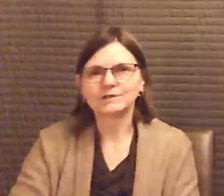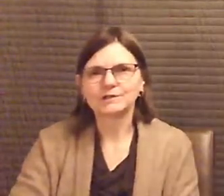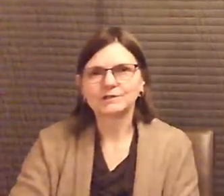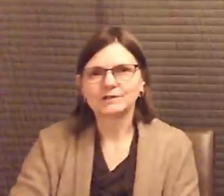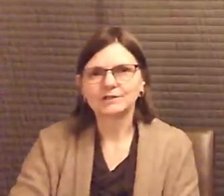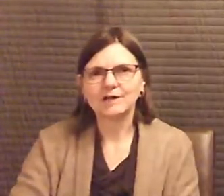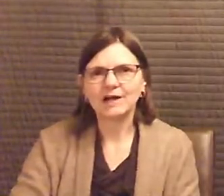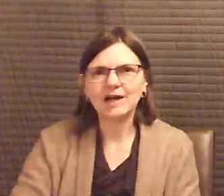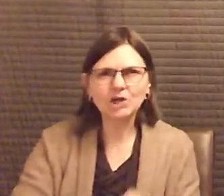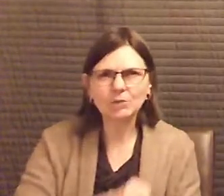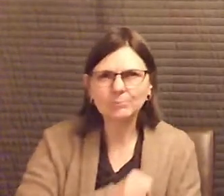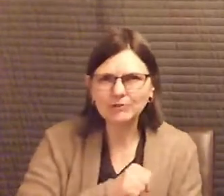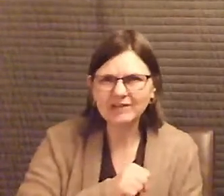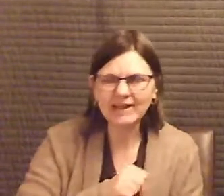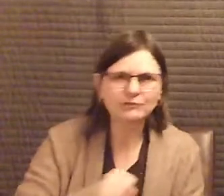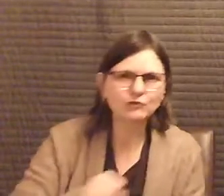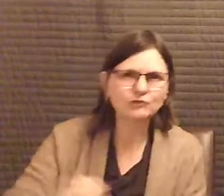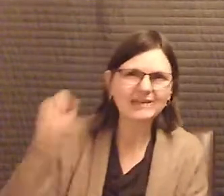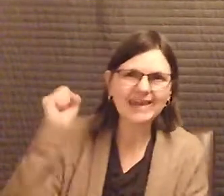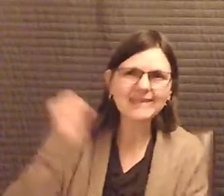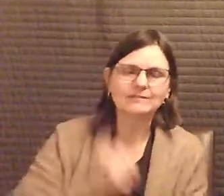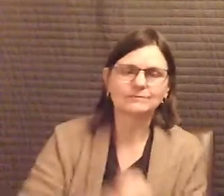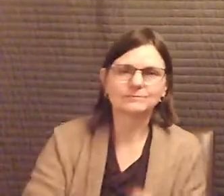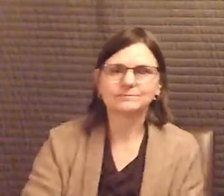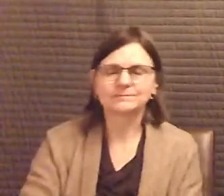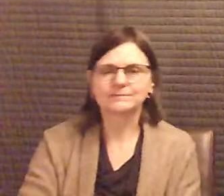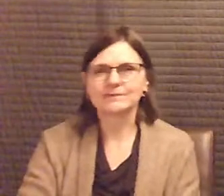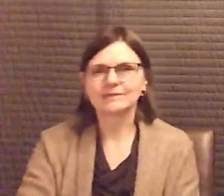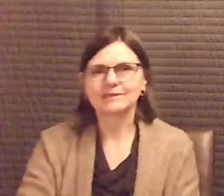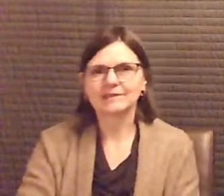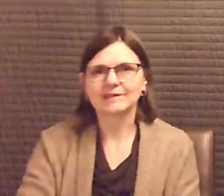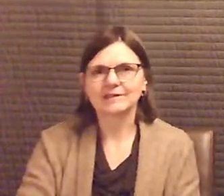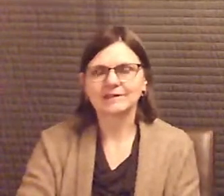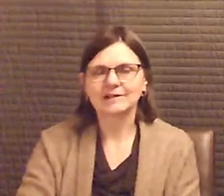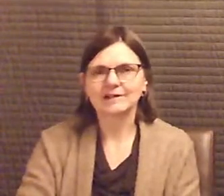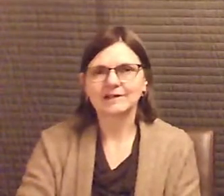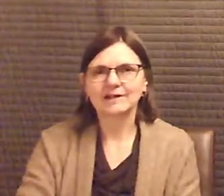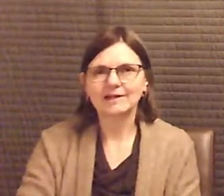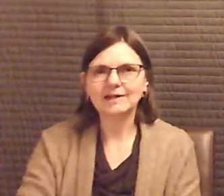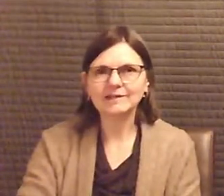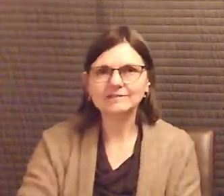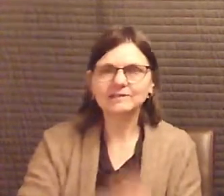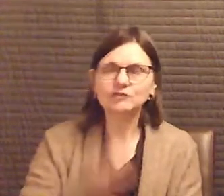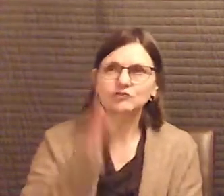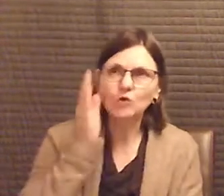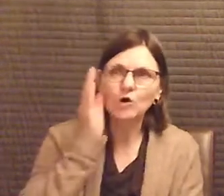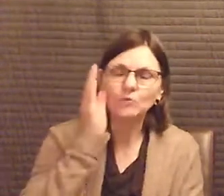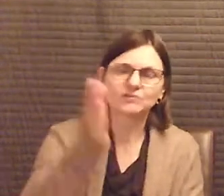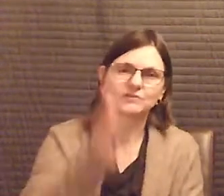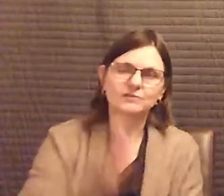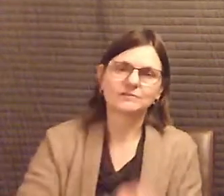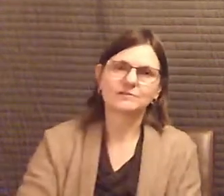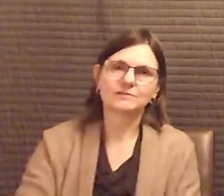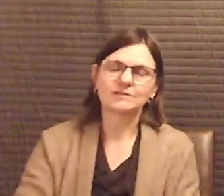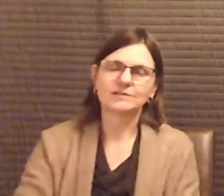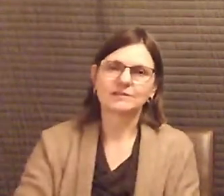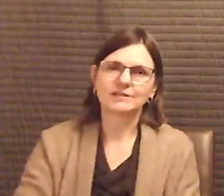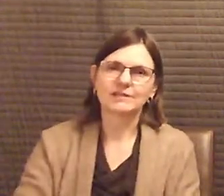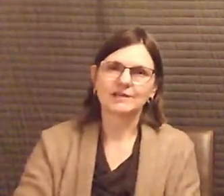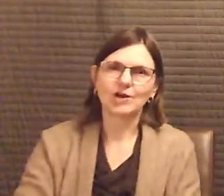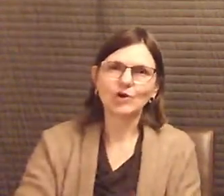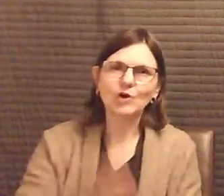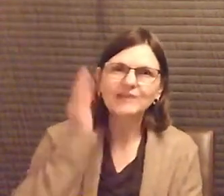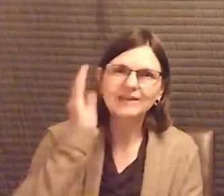er al haast alle gebondenheid van ons verleden future en ik zie een toekomst heerlijk